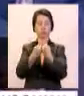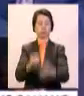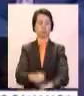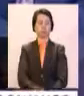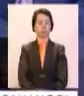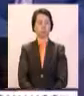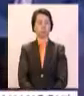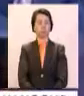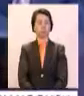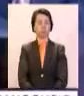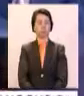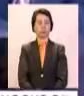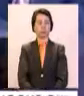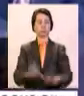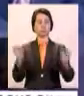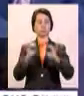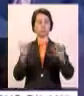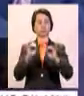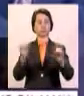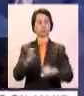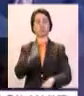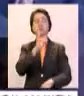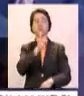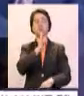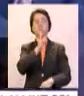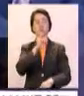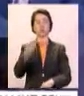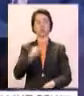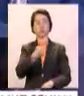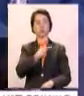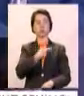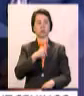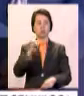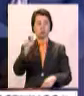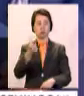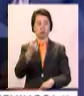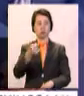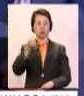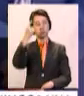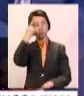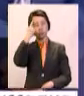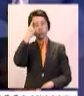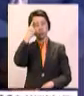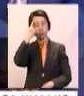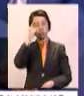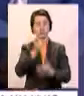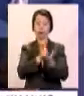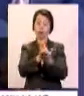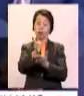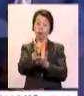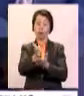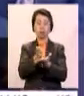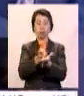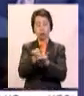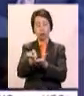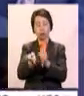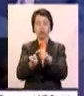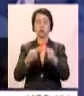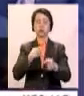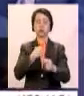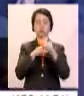kita. Tak ada gunanya kita cuma anggap hak kita